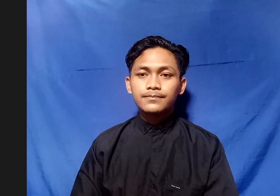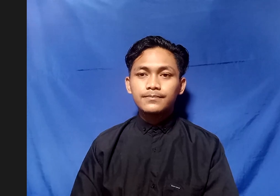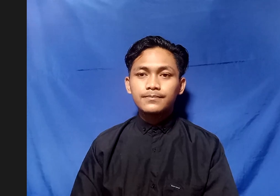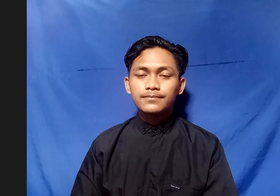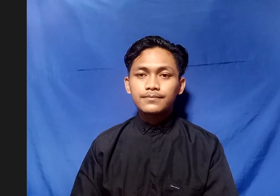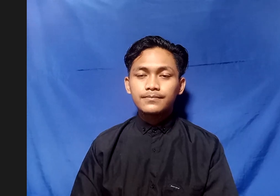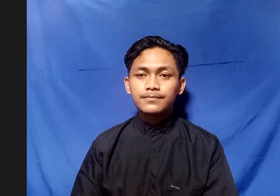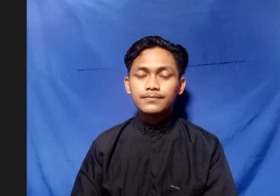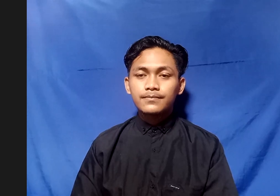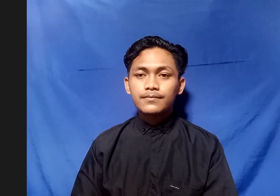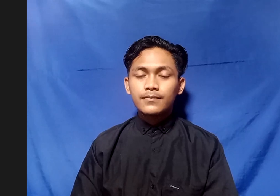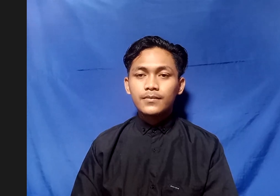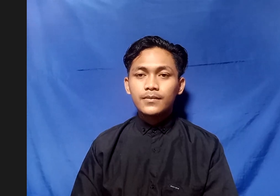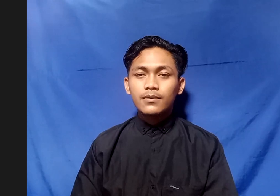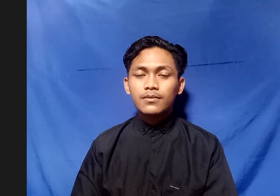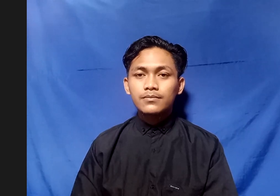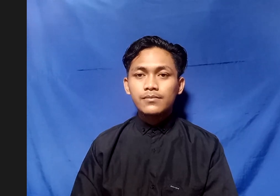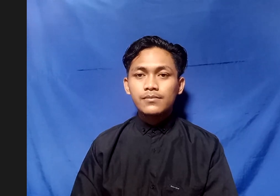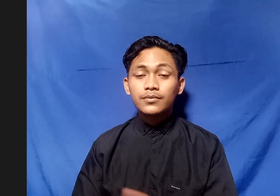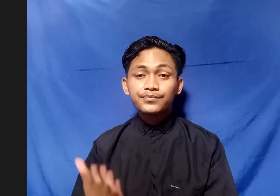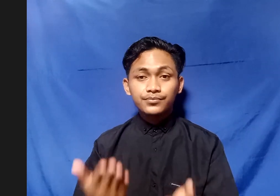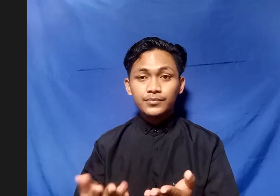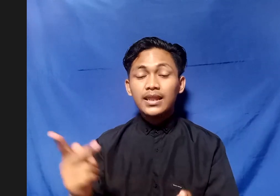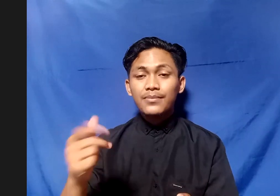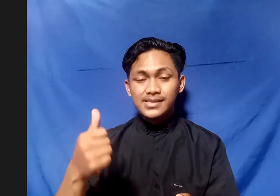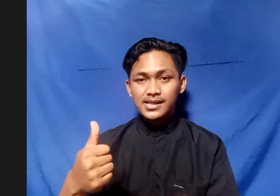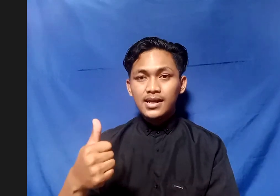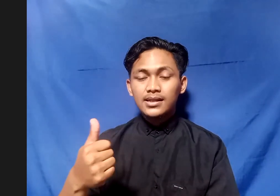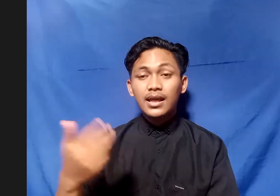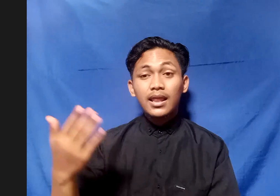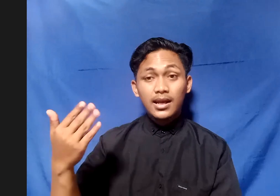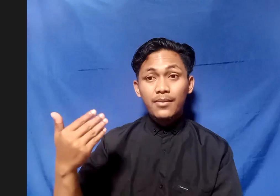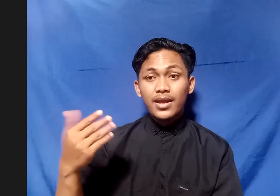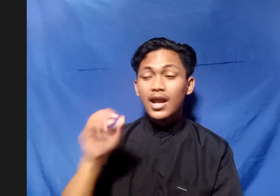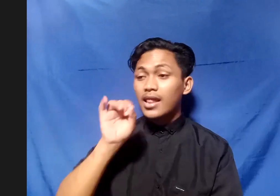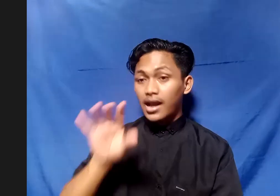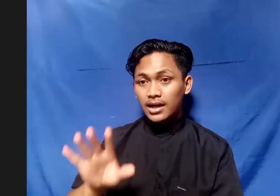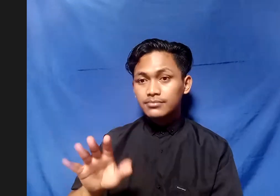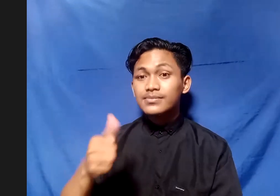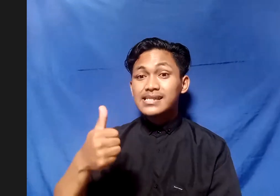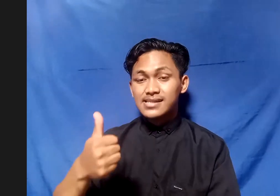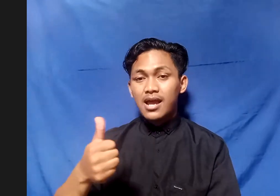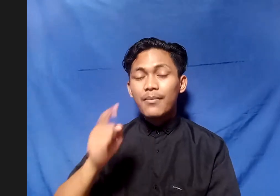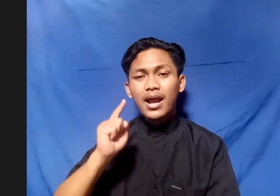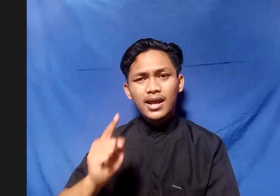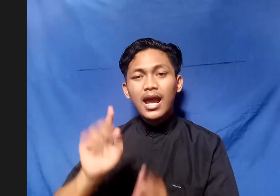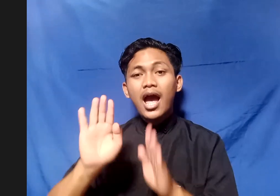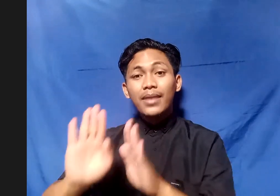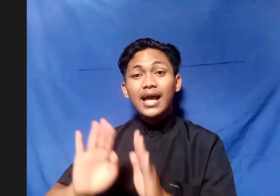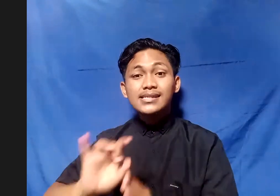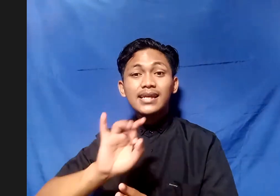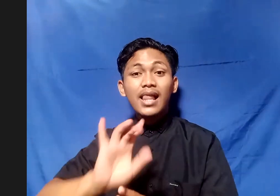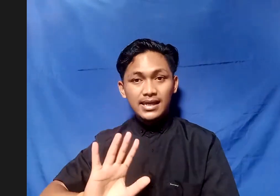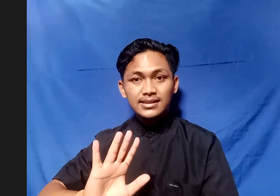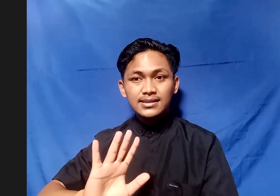tidak support untuk yang Arab Mungkin kita bisa seperti yang Tadi mbaknya katakan nanti bisa menggunakan aplikasi lain itu mungkin banyak